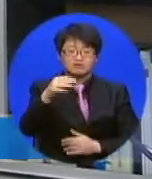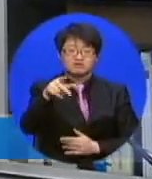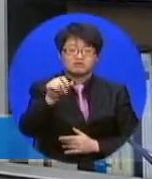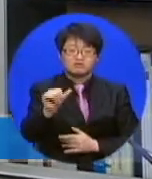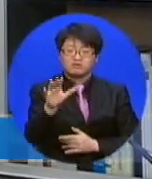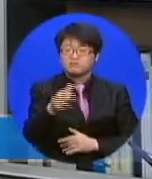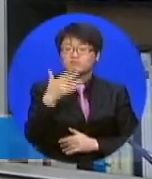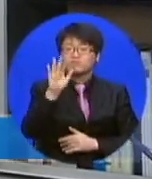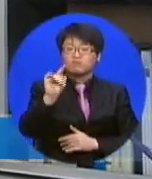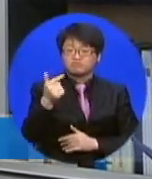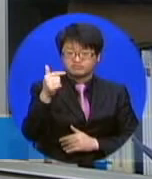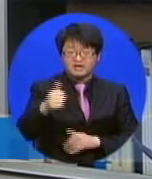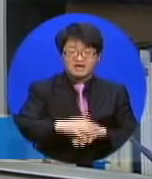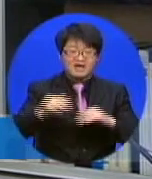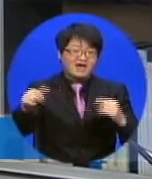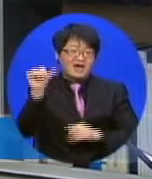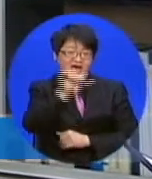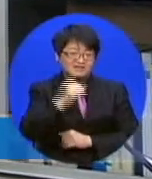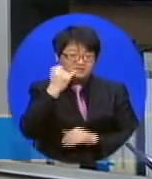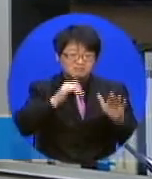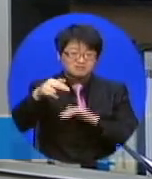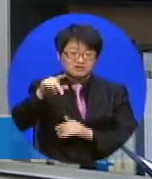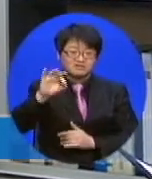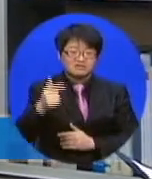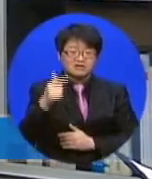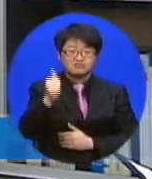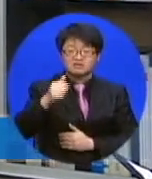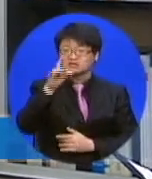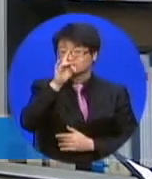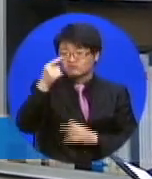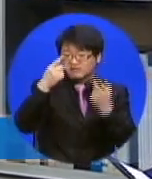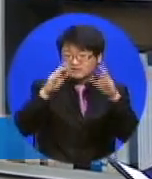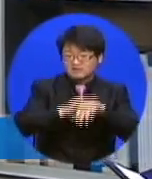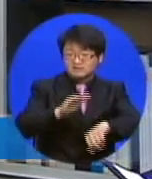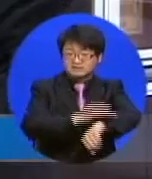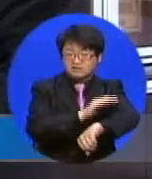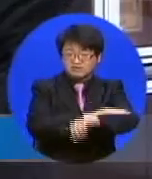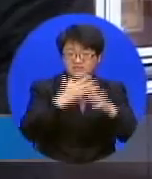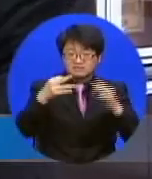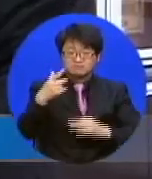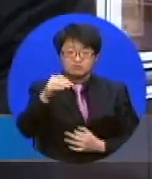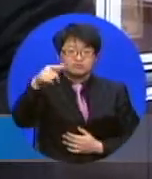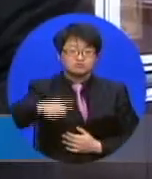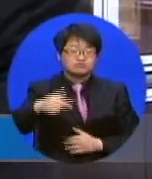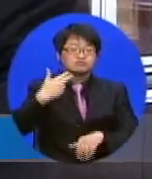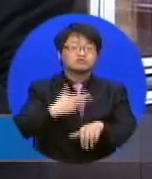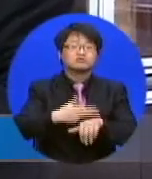본부장, 아태장애인연합 서인환 의장, 중앙대학교 재활의학과 김동규 교수,